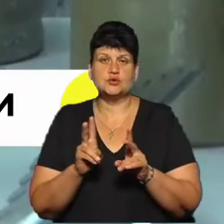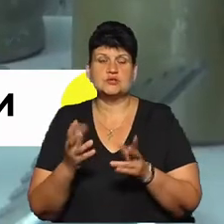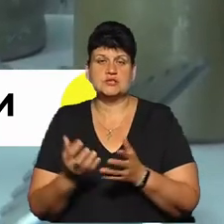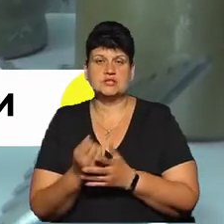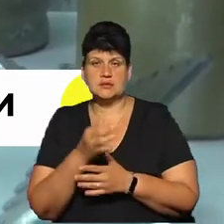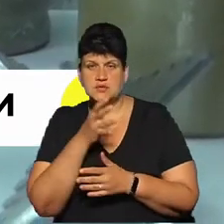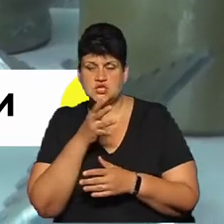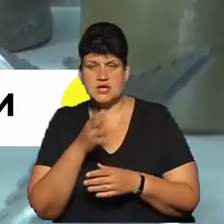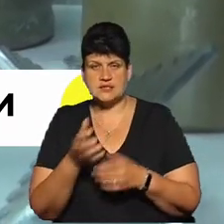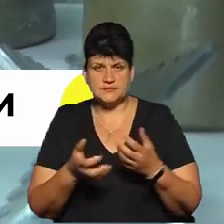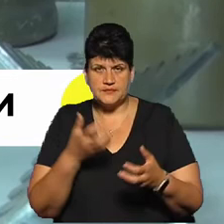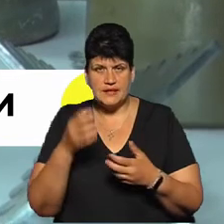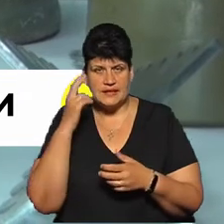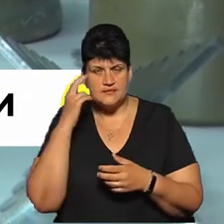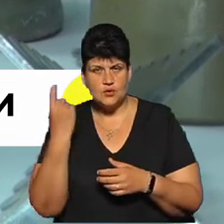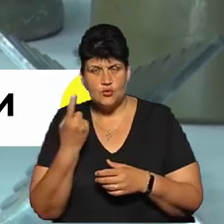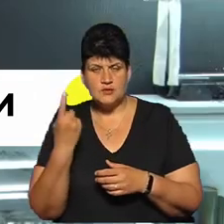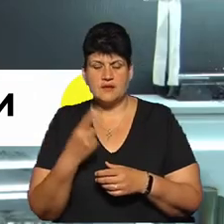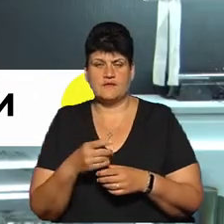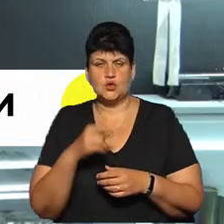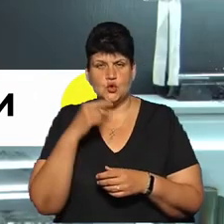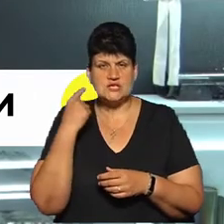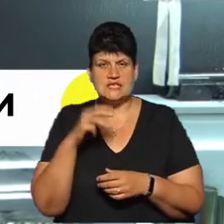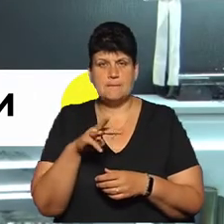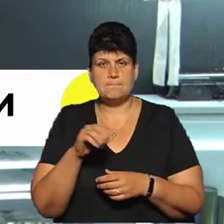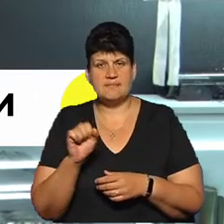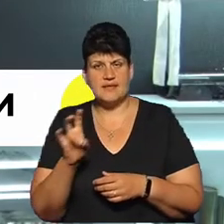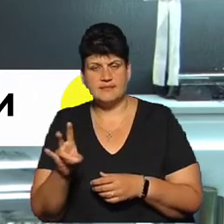розмінування Київщини від російських мін та снарядів, розповів заступник